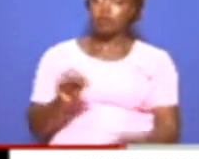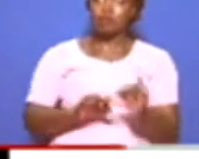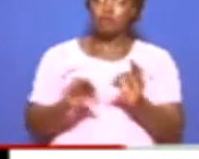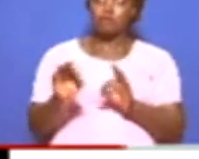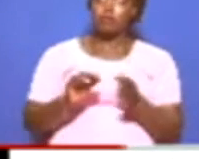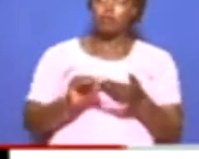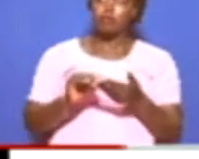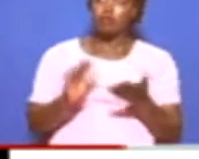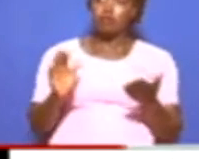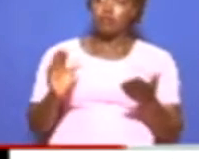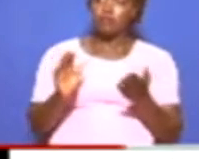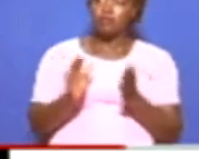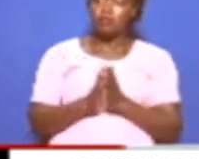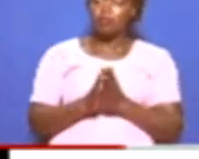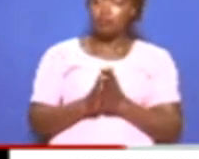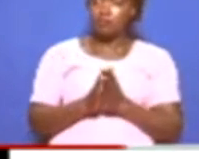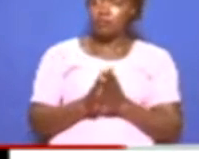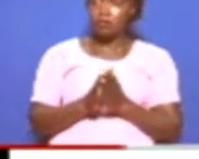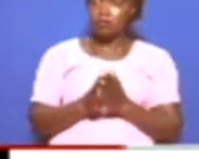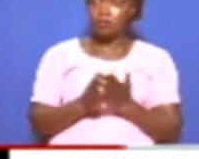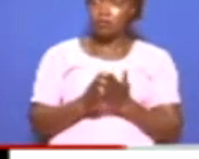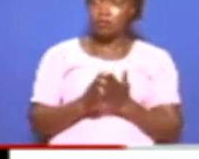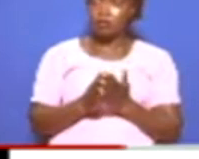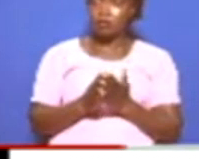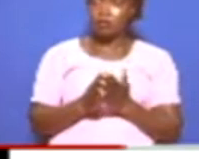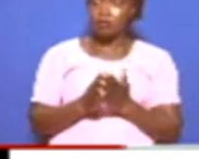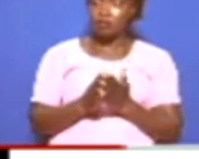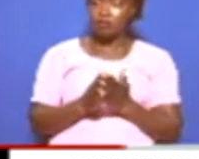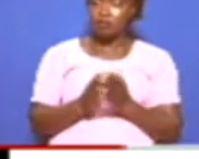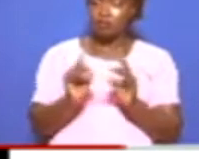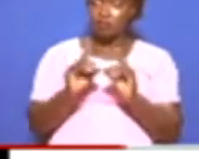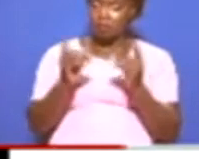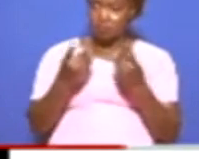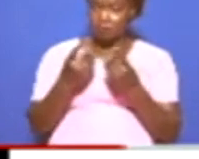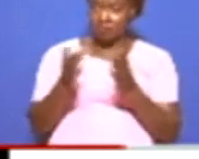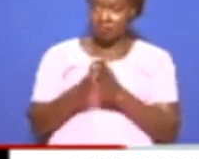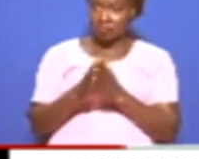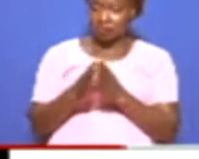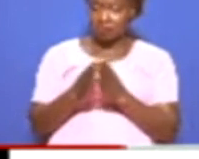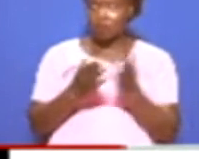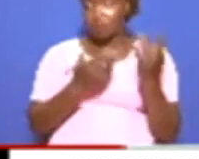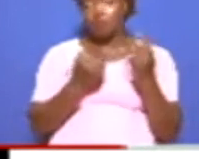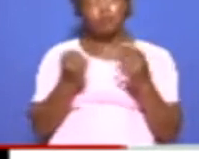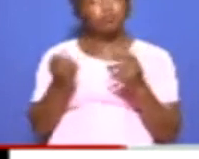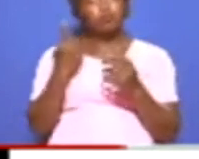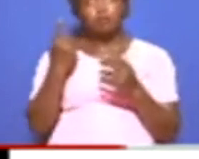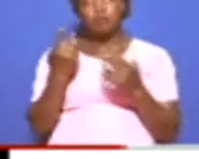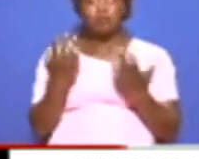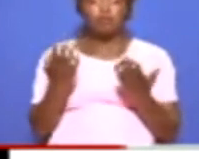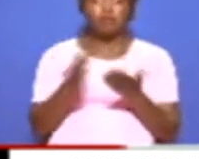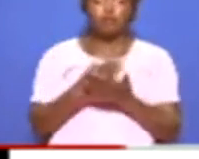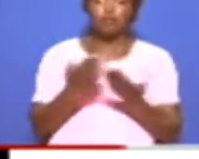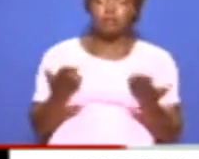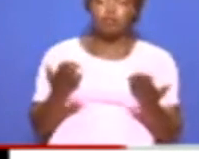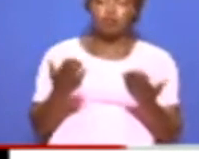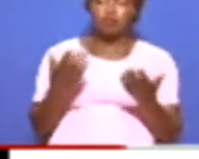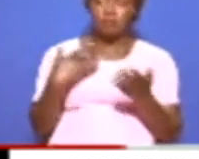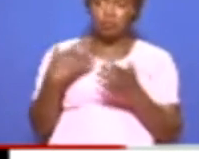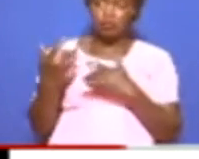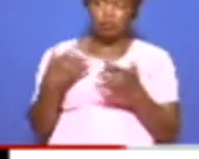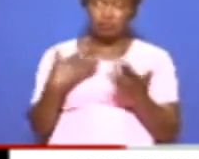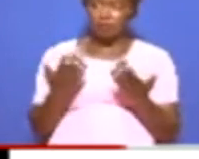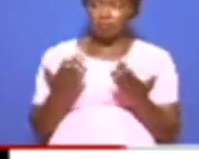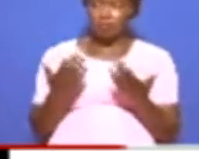na tasnia hiyo ama taaluma hiyo. Nafahamu kwamba umeelewa mawili matatu kuhusiana na taaluma hiyo. Mimi